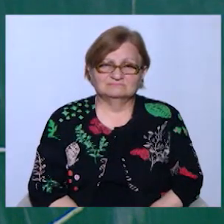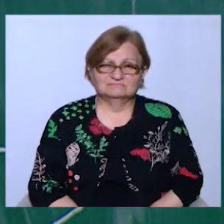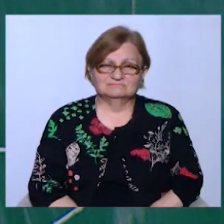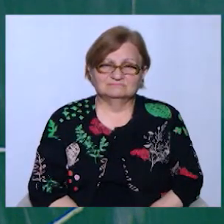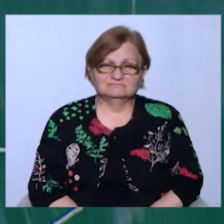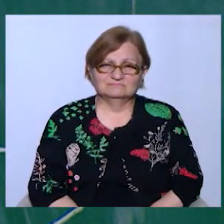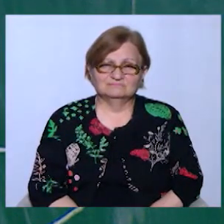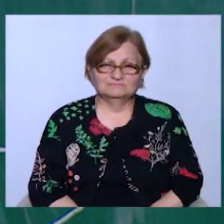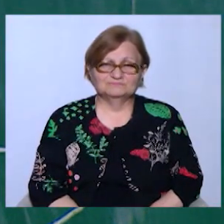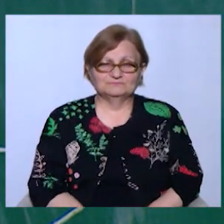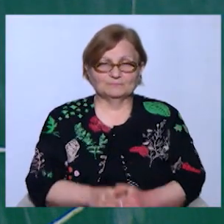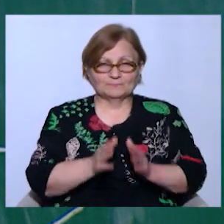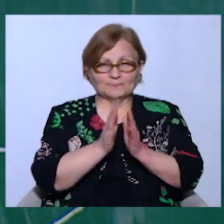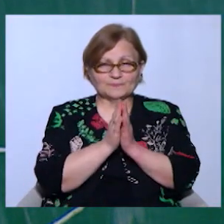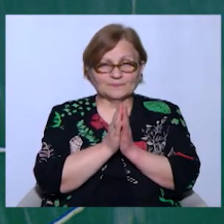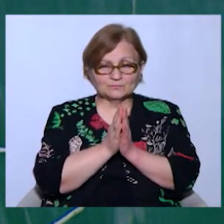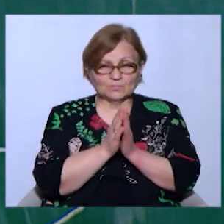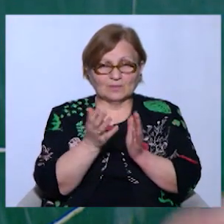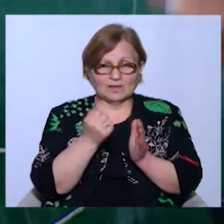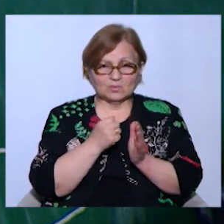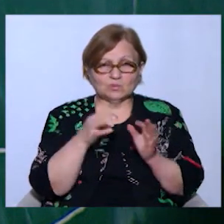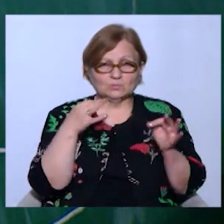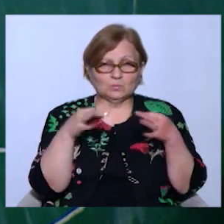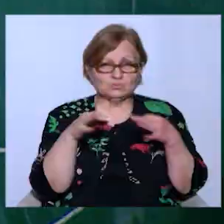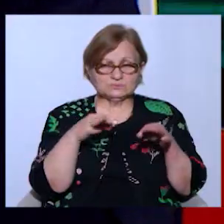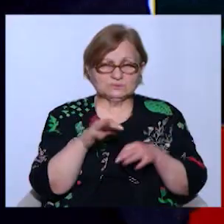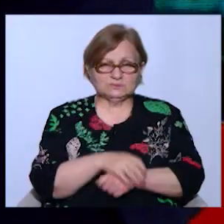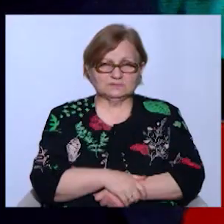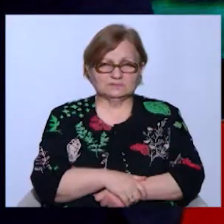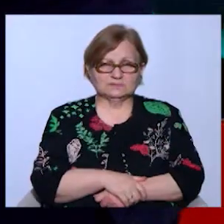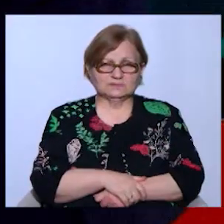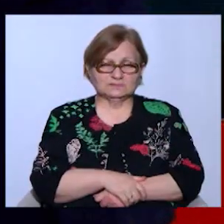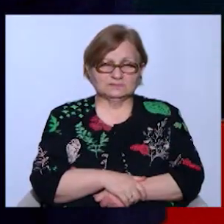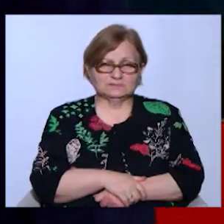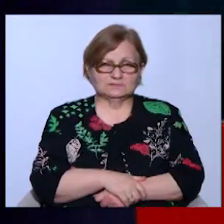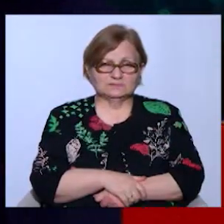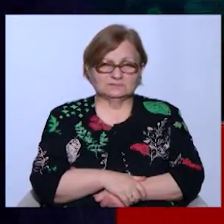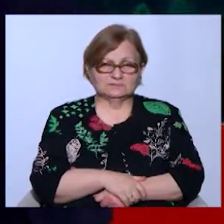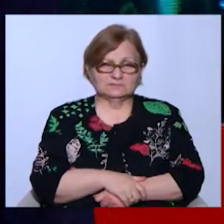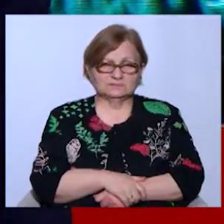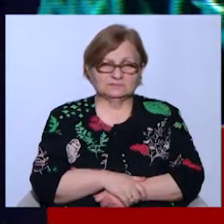გთხოვთ, აიღოთ ფურცელი. მაგალითად თქვენი